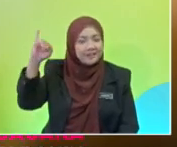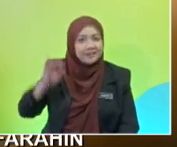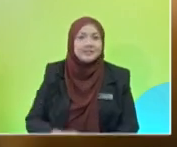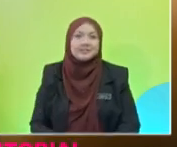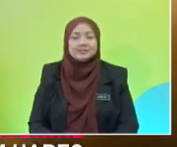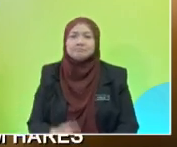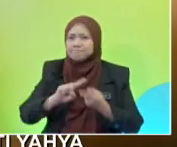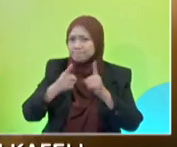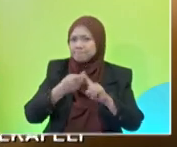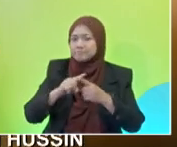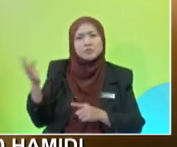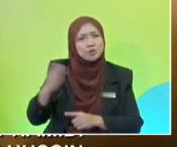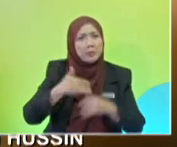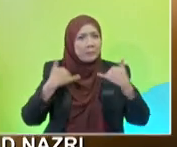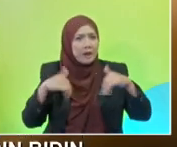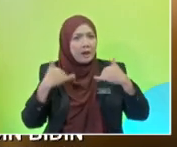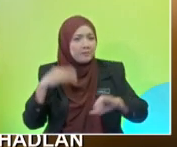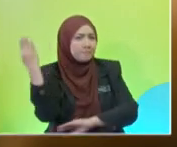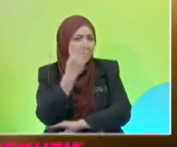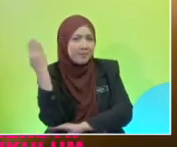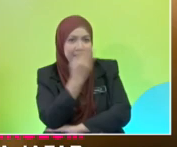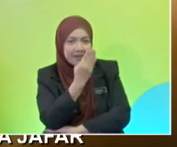kawan-kawan yang main